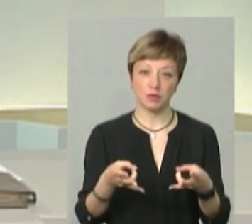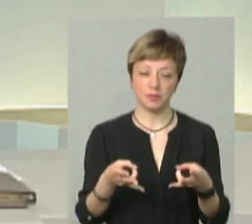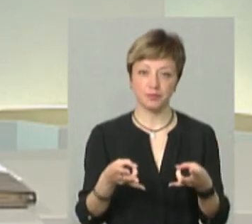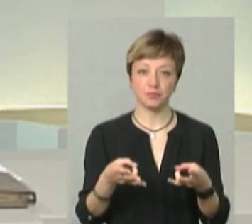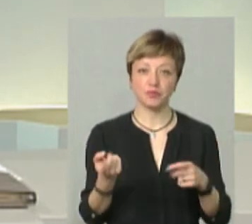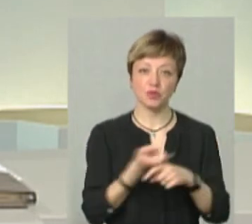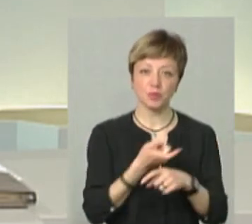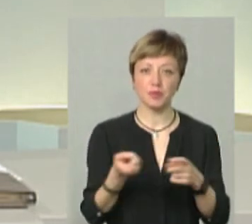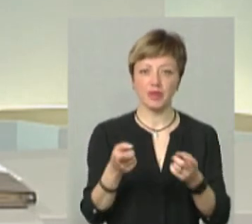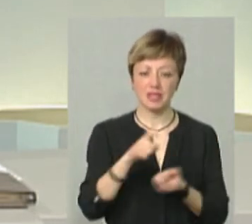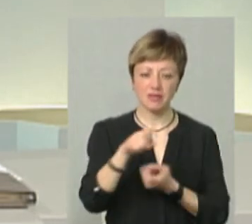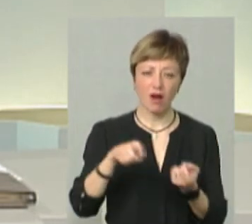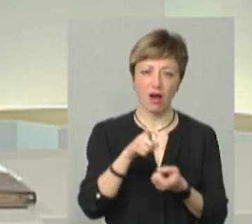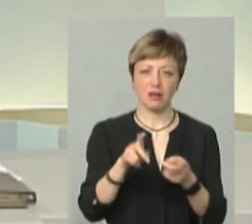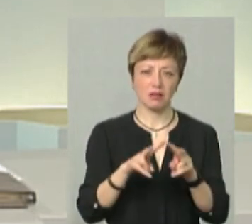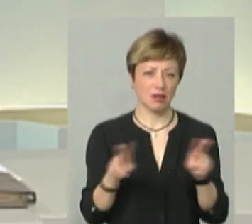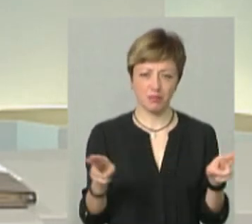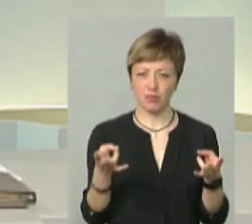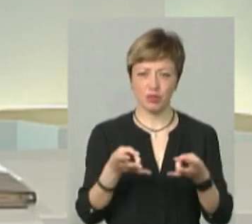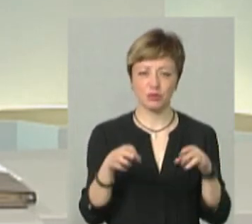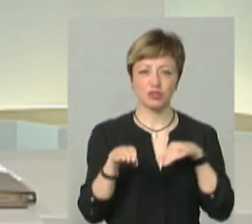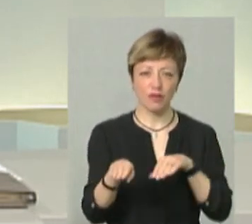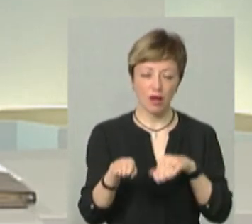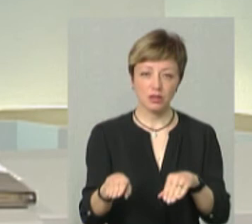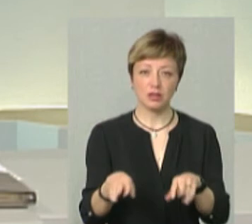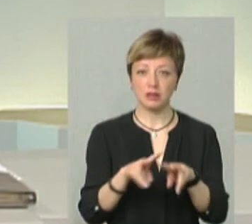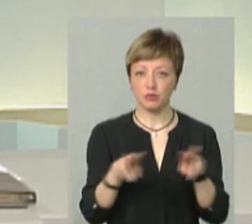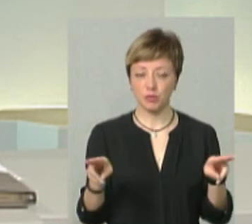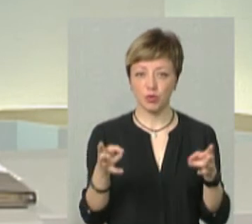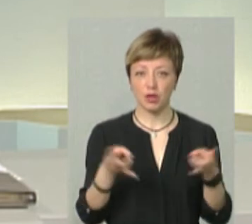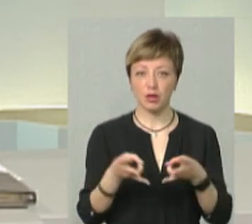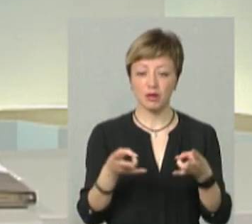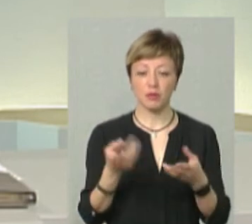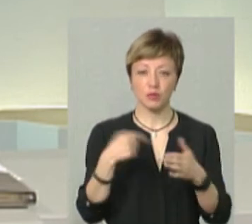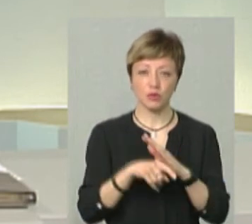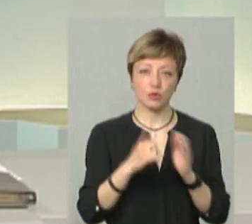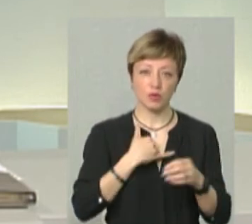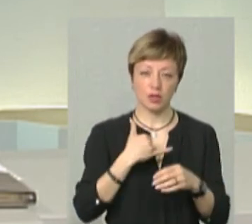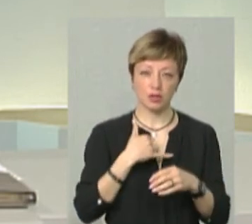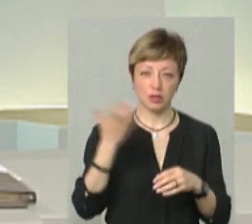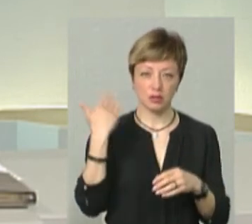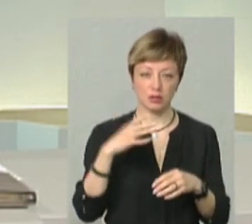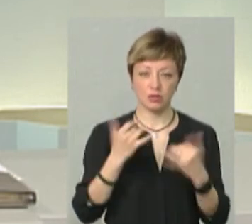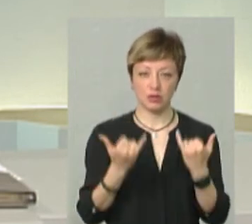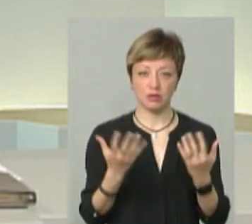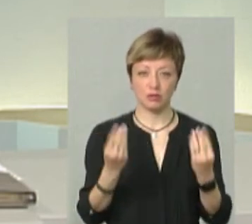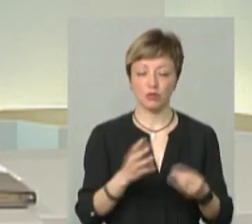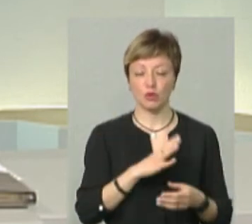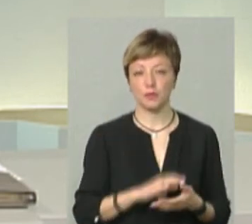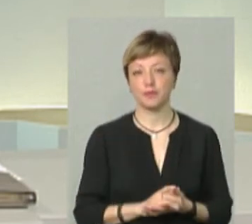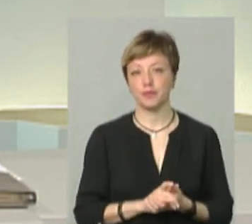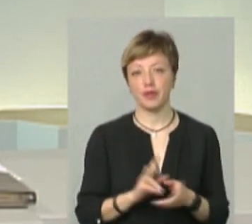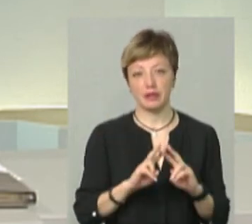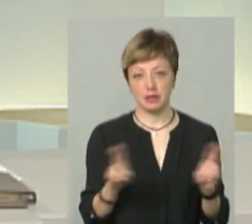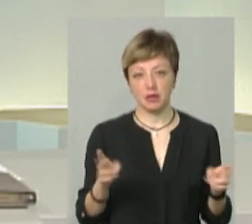і токарі, і зварники, ну, ті самі потреби, швачки, ті самі потреби, які, по суті, і в наших роботодавців на сьогоднішній день так